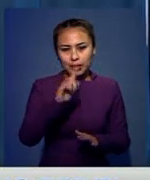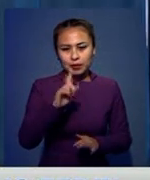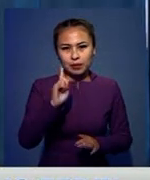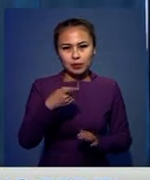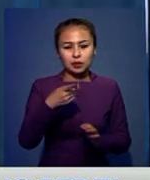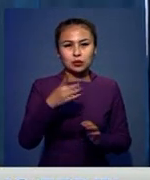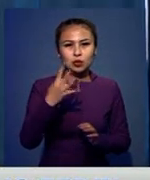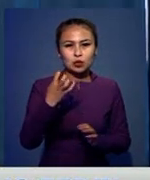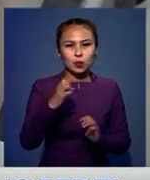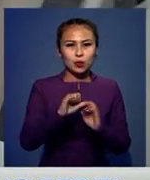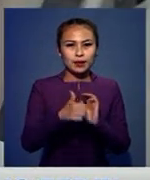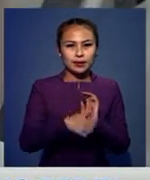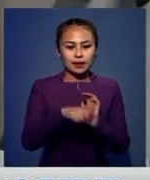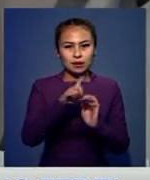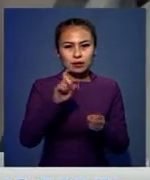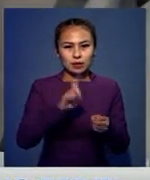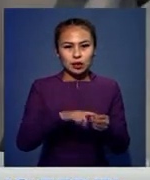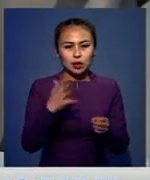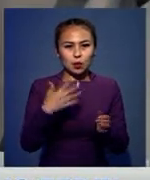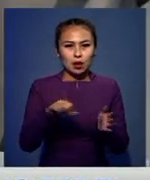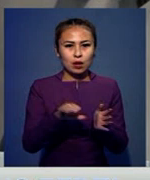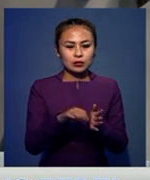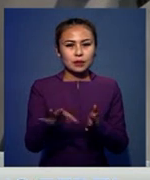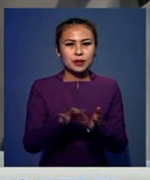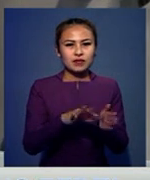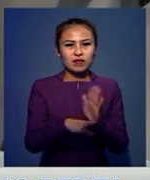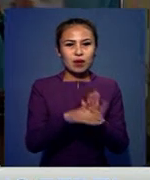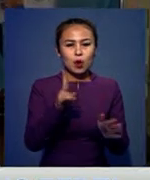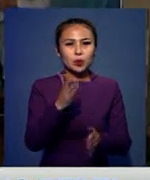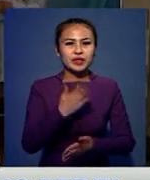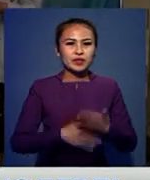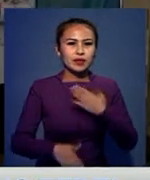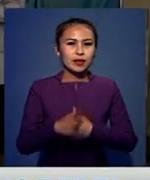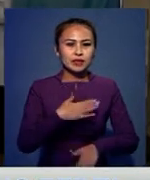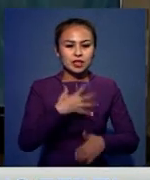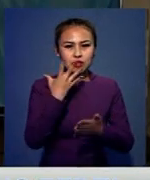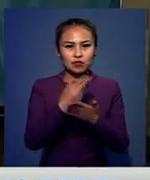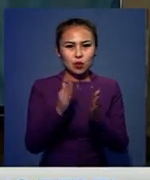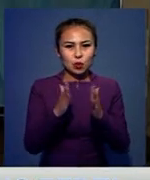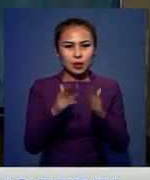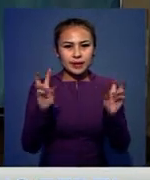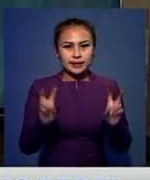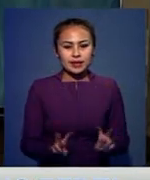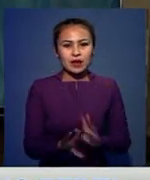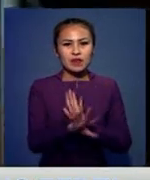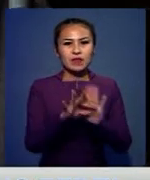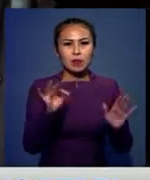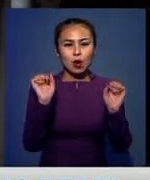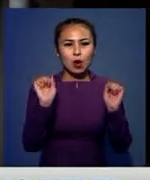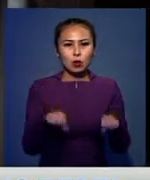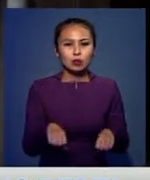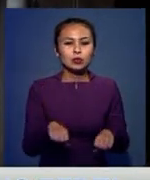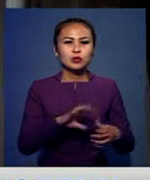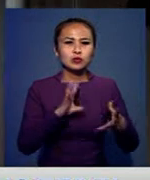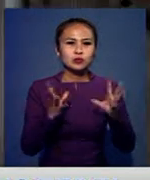1416 адам тіркелген, оның 56-сы алғаш рет дауыс береді. Ал мүмкіндігі шектеулі жандар өз таңдауын үйде жасайды. Олар үшін